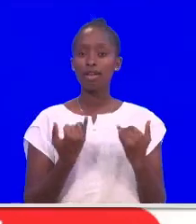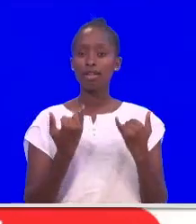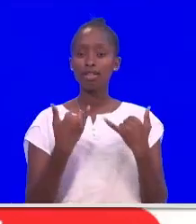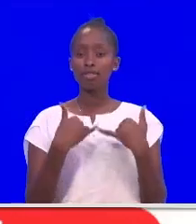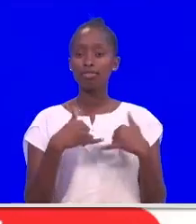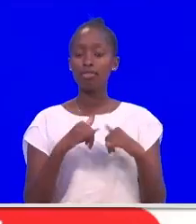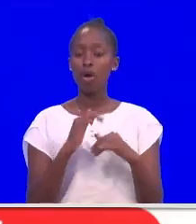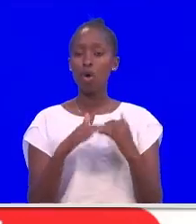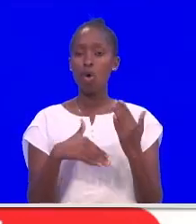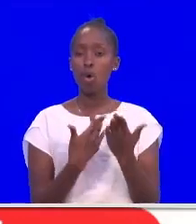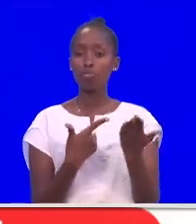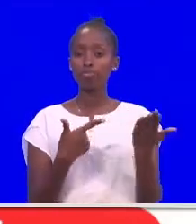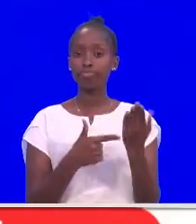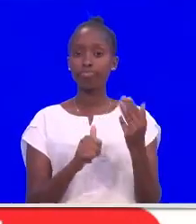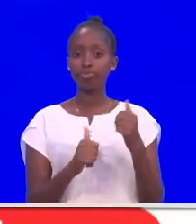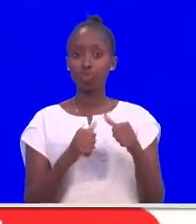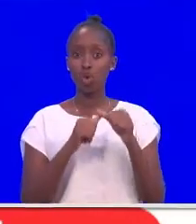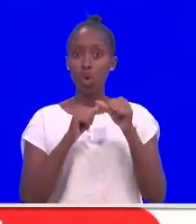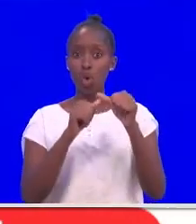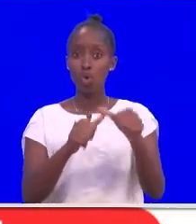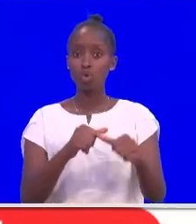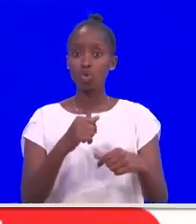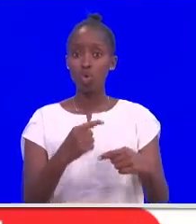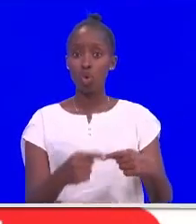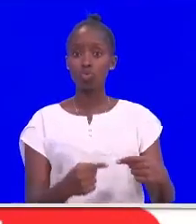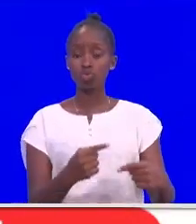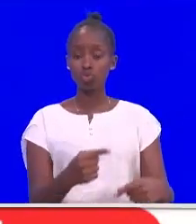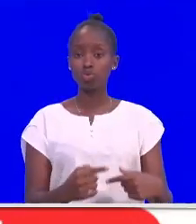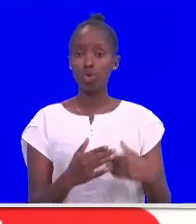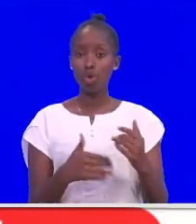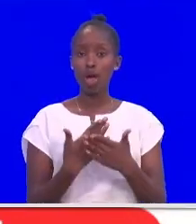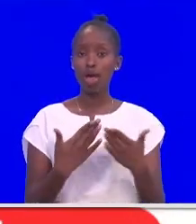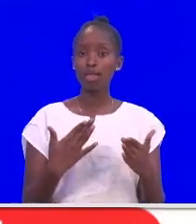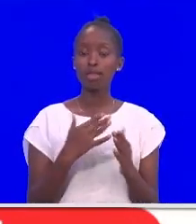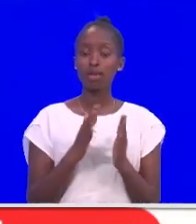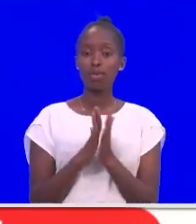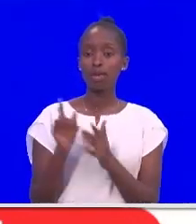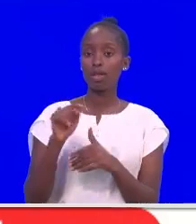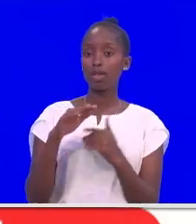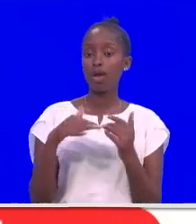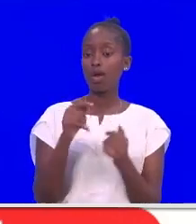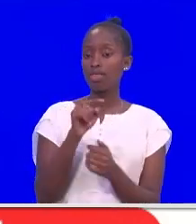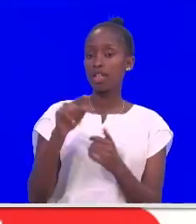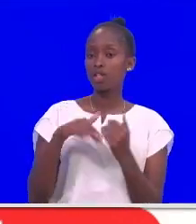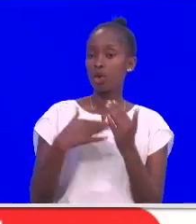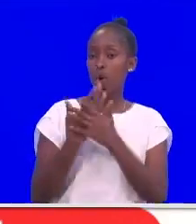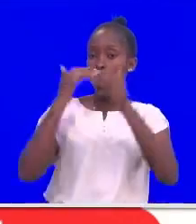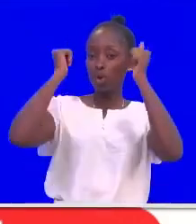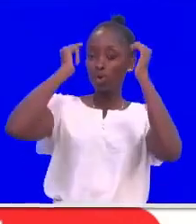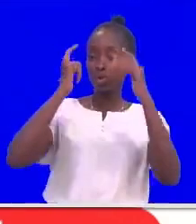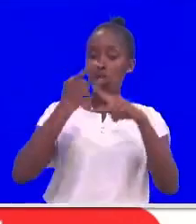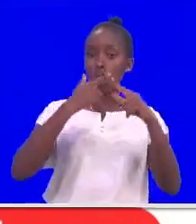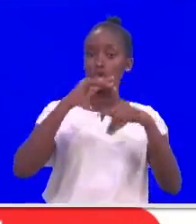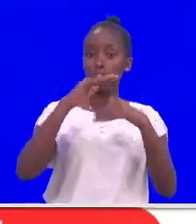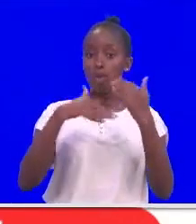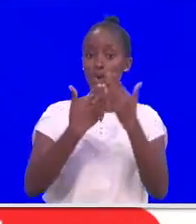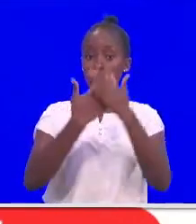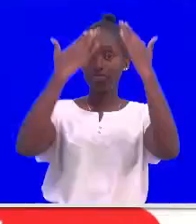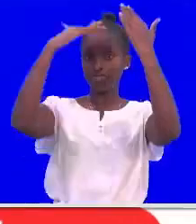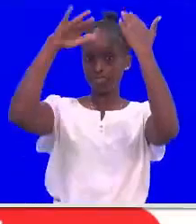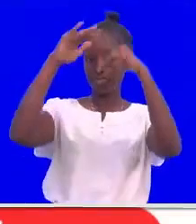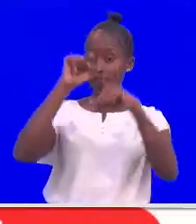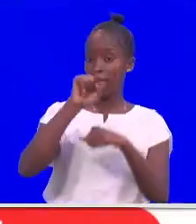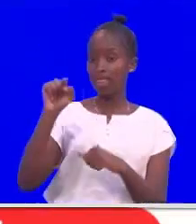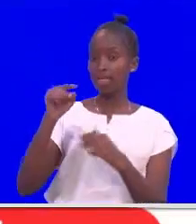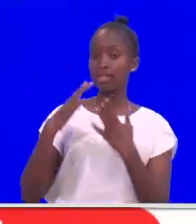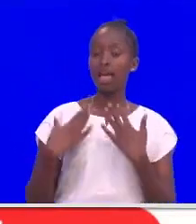unaoendeshwa na teknolojia kwa maisha endelevu. Wanafunzi hao kutoka vyuo vikuu waliwasilisha miradi ya